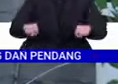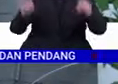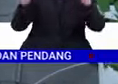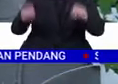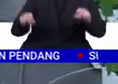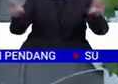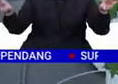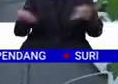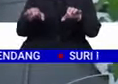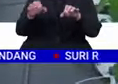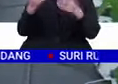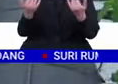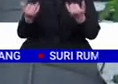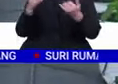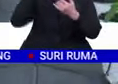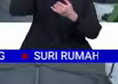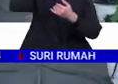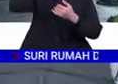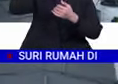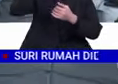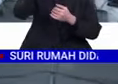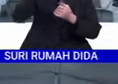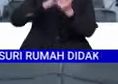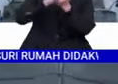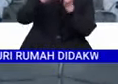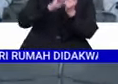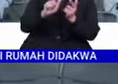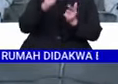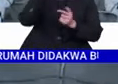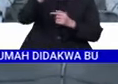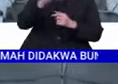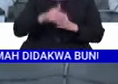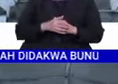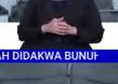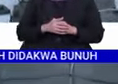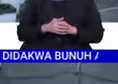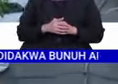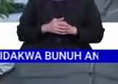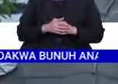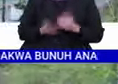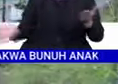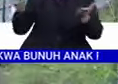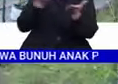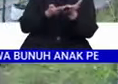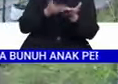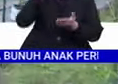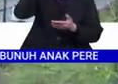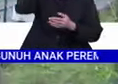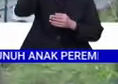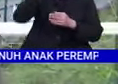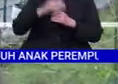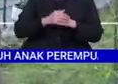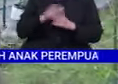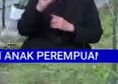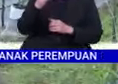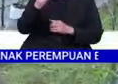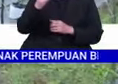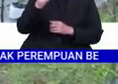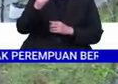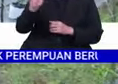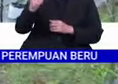dapat dilaksanakan musim depan setelah diluluskan cadangan autec masa hadapan ha daripada Permai sendiri